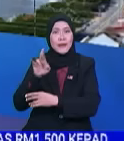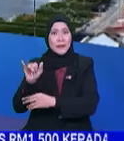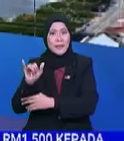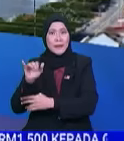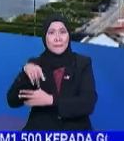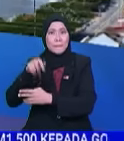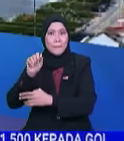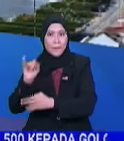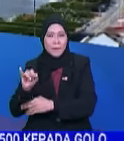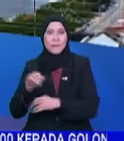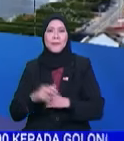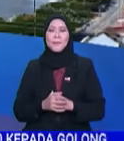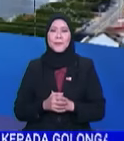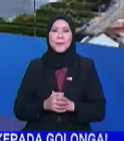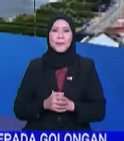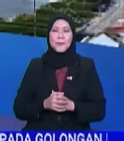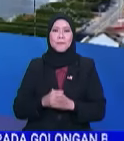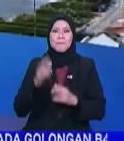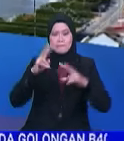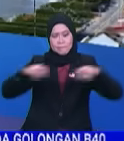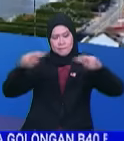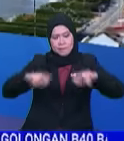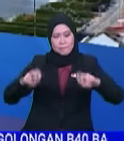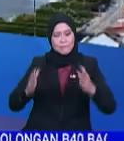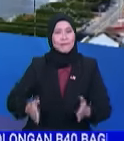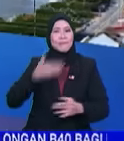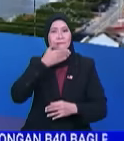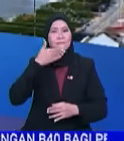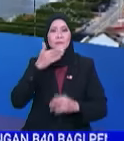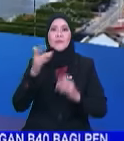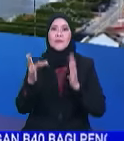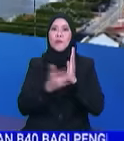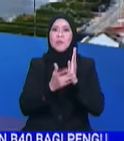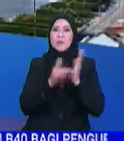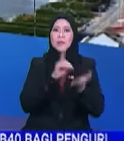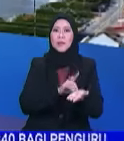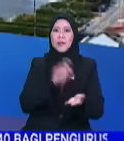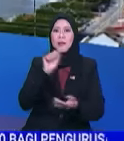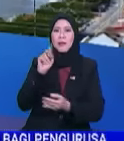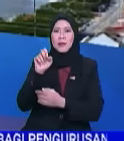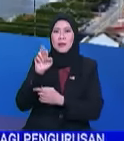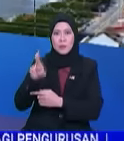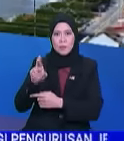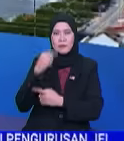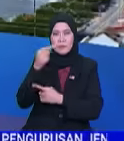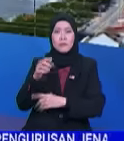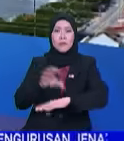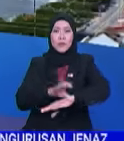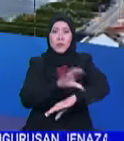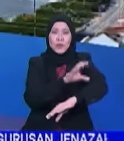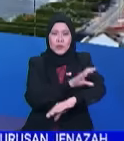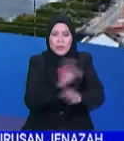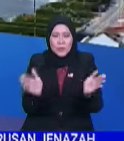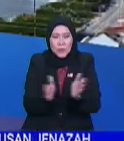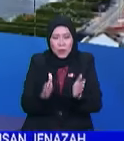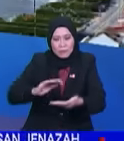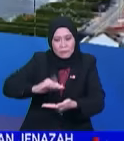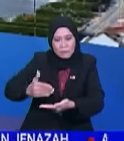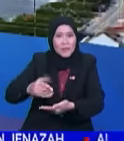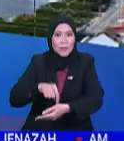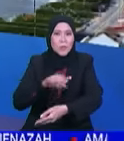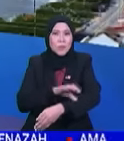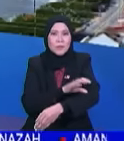ini. Menurut Menteri Muda Pendidikan, Sains dan Penyelidikan Teknologi Dr. Anwar Rapai, komputer mini itu setakat ini